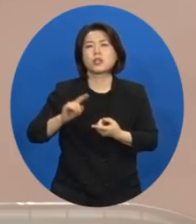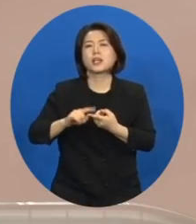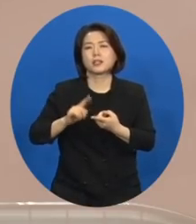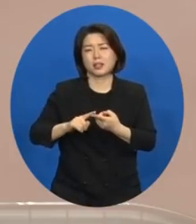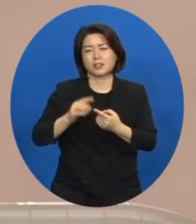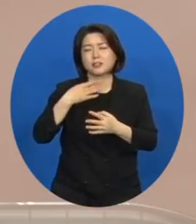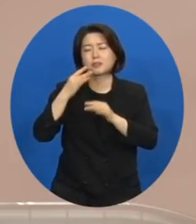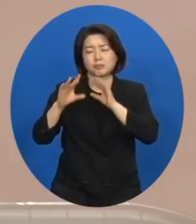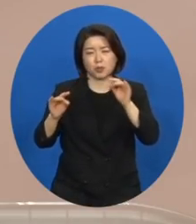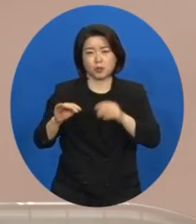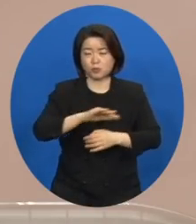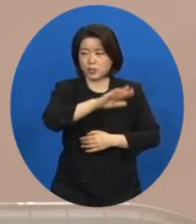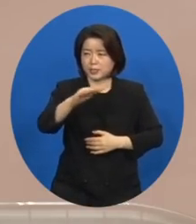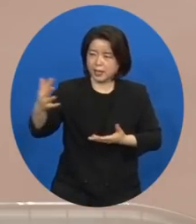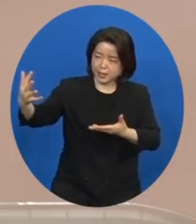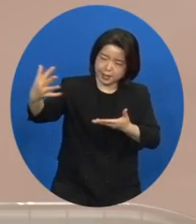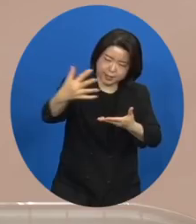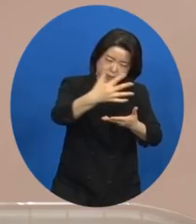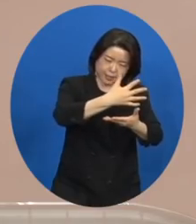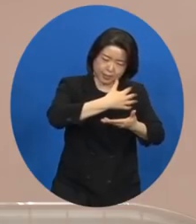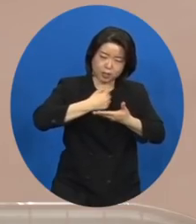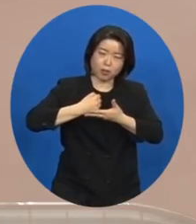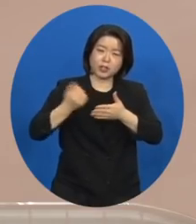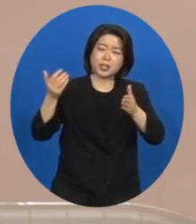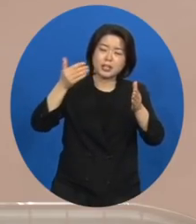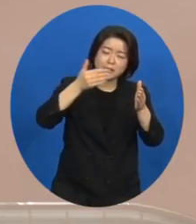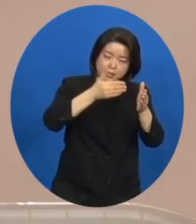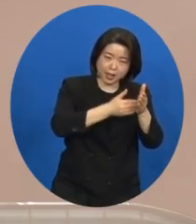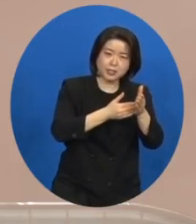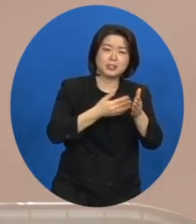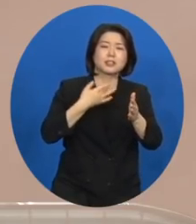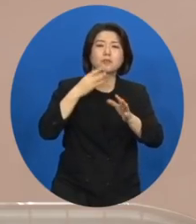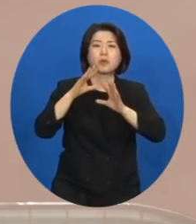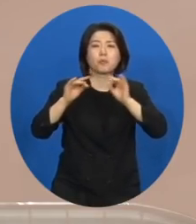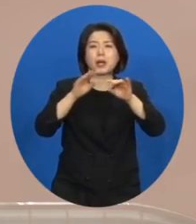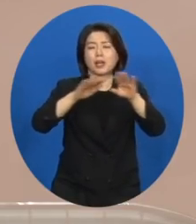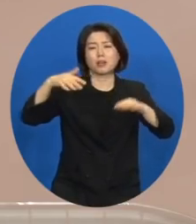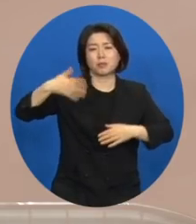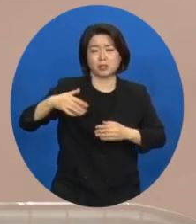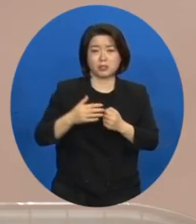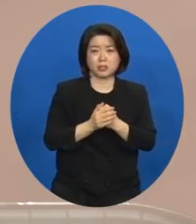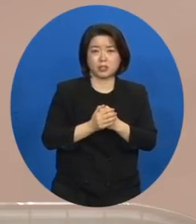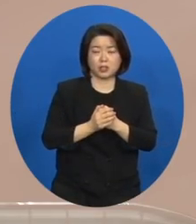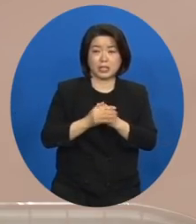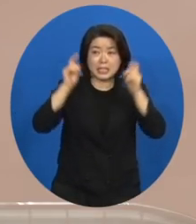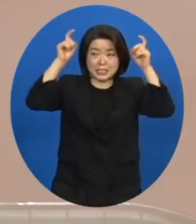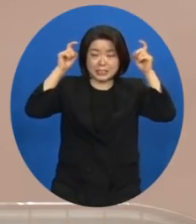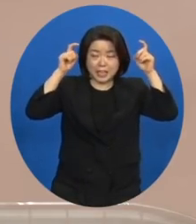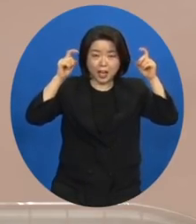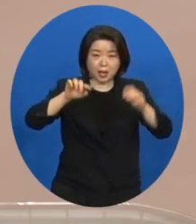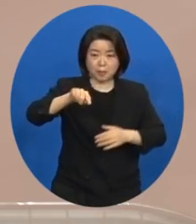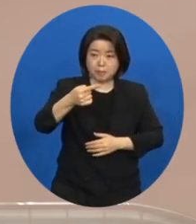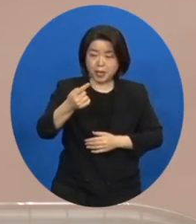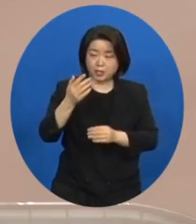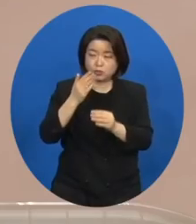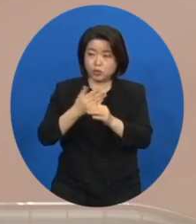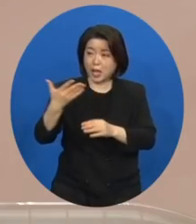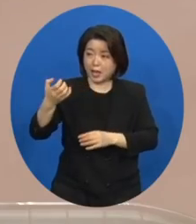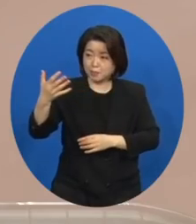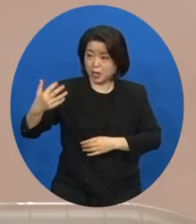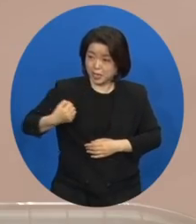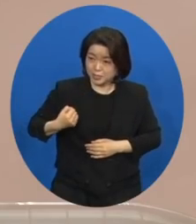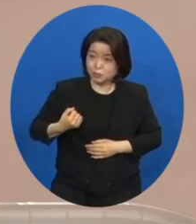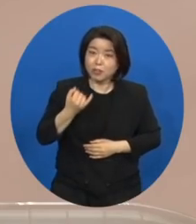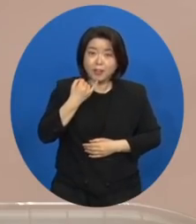만족하는 법이 없습니다 롤백 말에 중에 않아 은 말이 있으면 괜찮 초 우린 만족할 지도 뭐라 다 세워